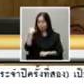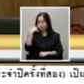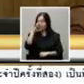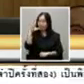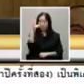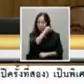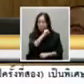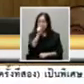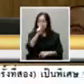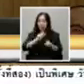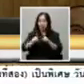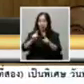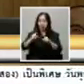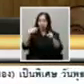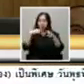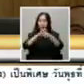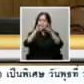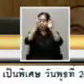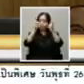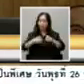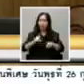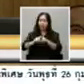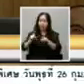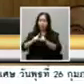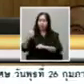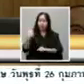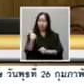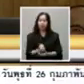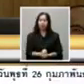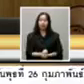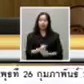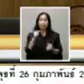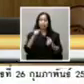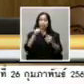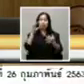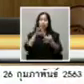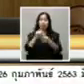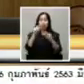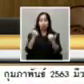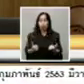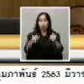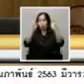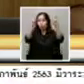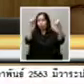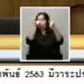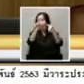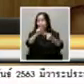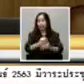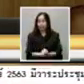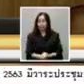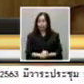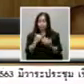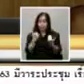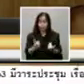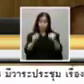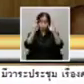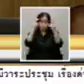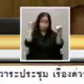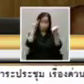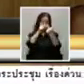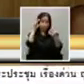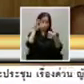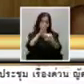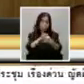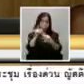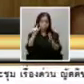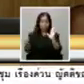ประเด็นในเรื่องการวินิจฉัยไปนะครับโดยเฉพาะเรื่องยัตติวันนี้ครับถ้าท่านดูในยัตติที่ปร